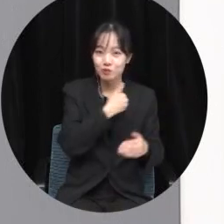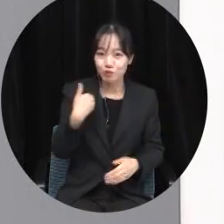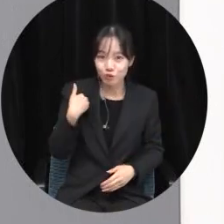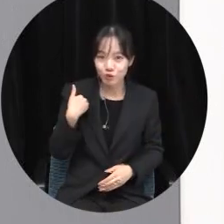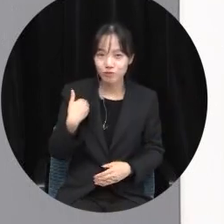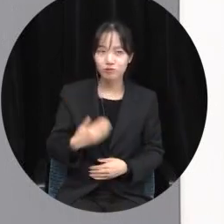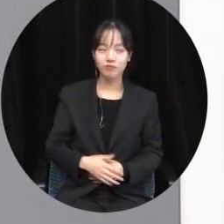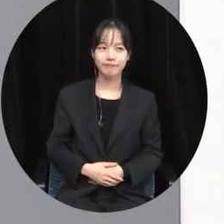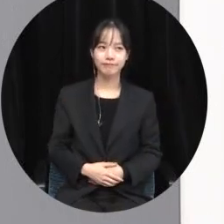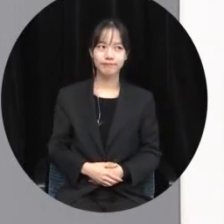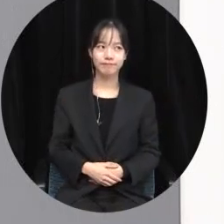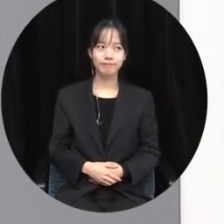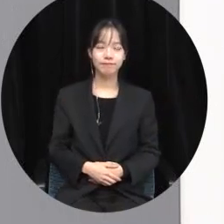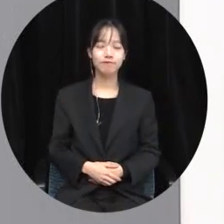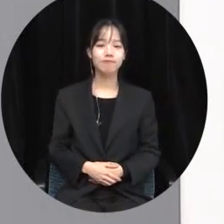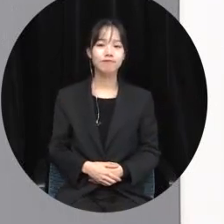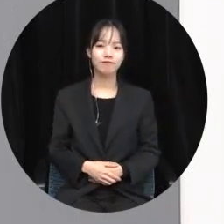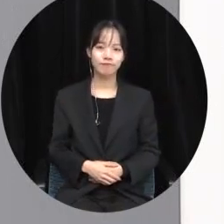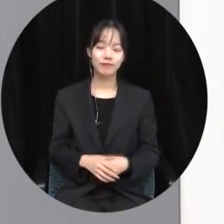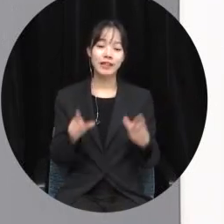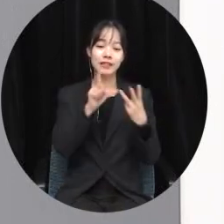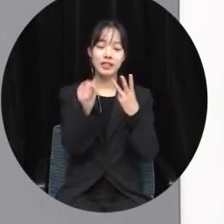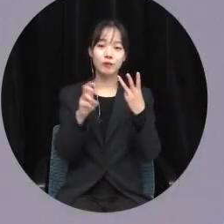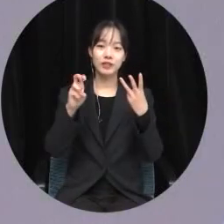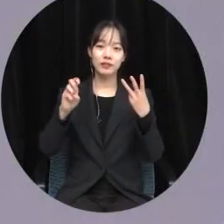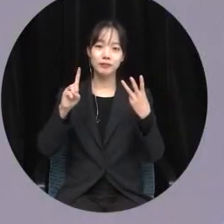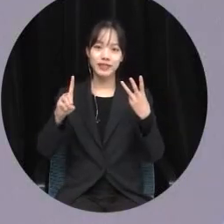주시기 바랍니다. 네, 3월 21일